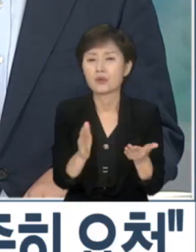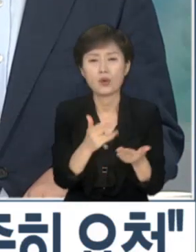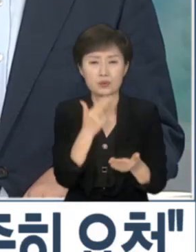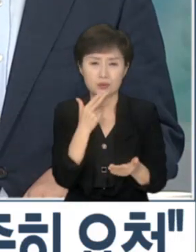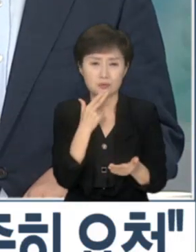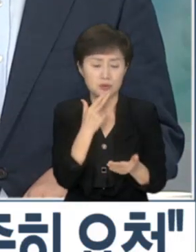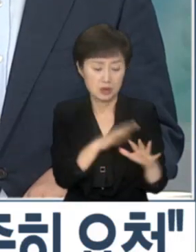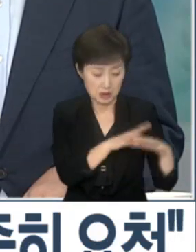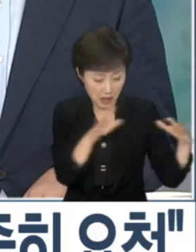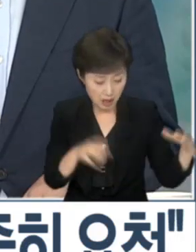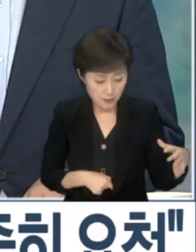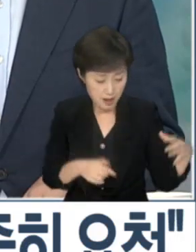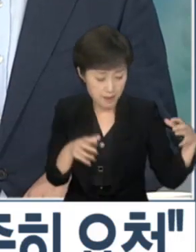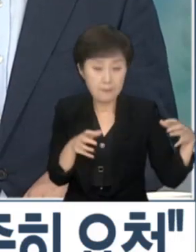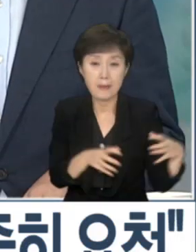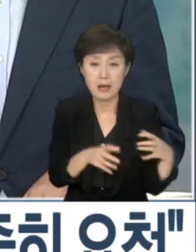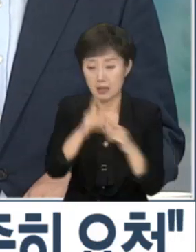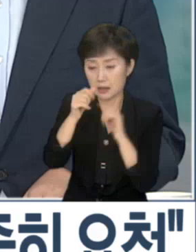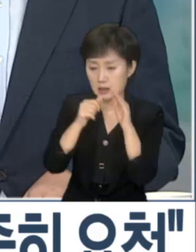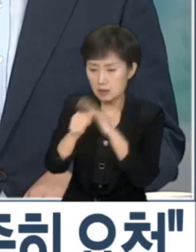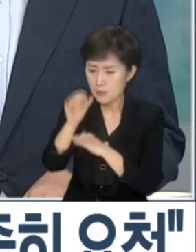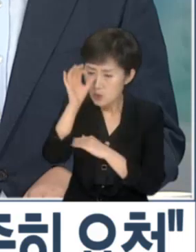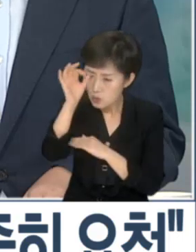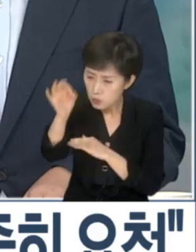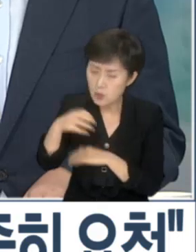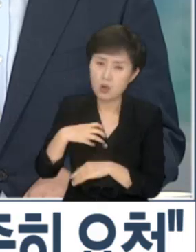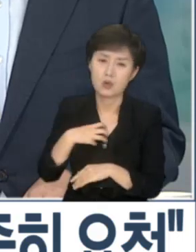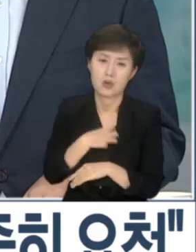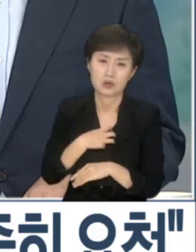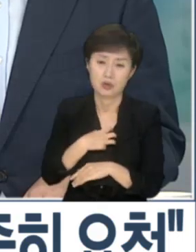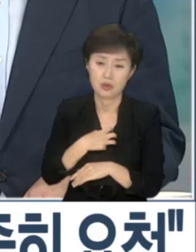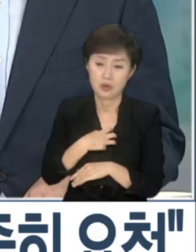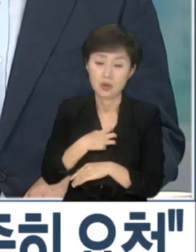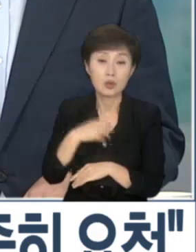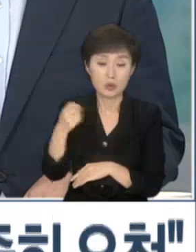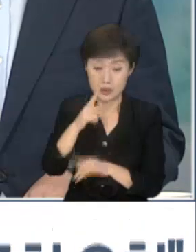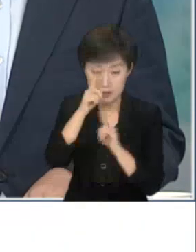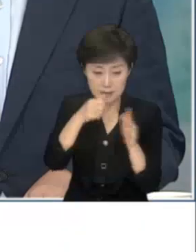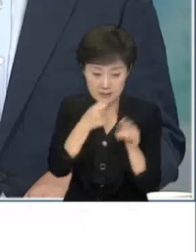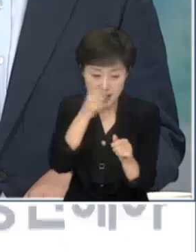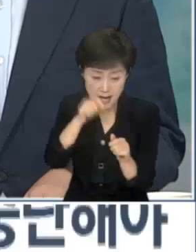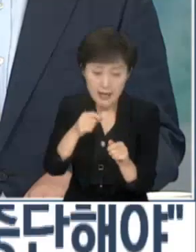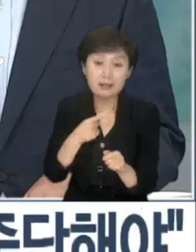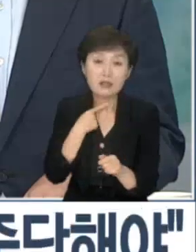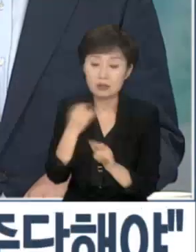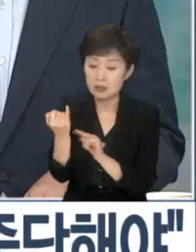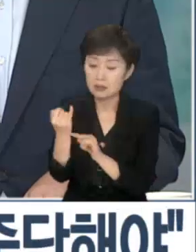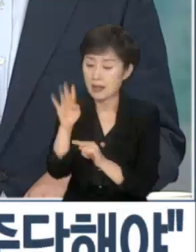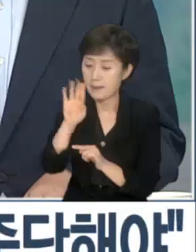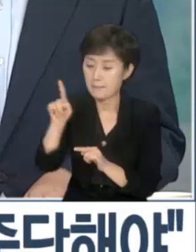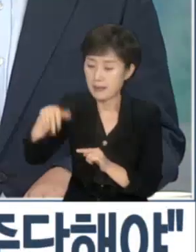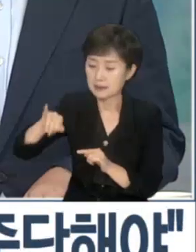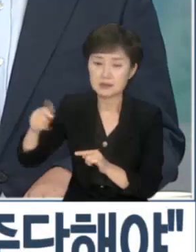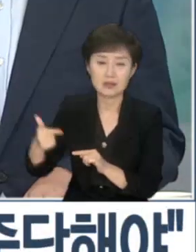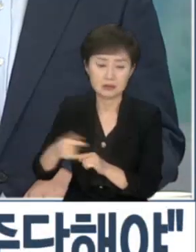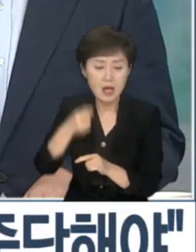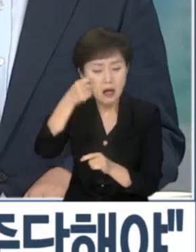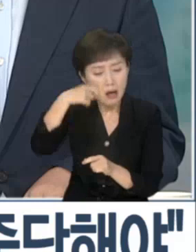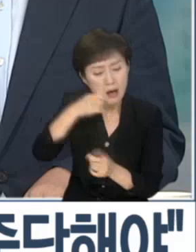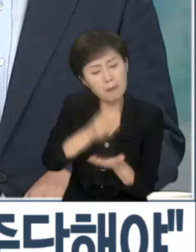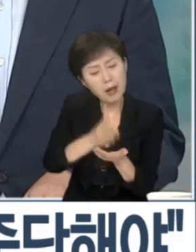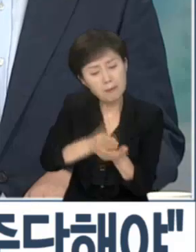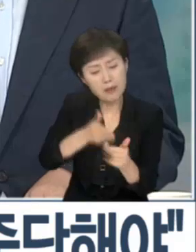심지어는 이재명 대표에 대해서 공격을 했던 박지연이라는 청년도 함께 눈물을 흘리면서 단식